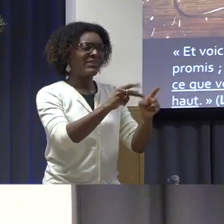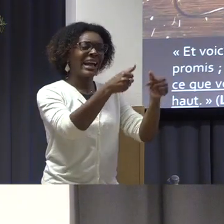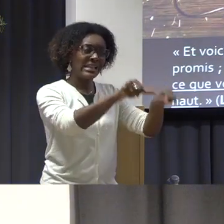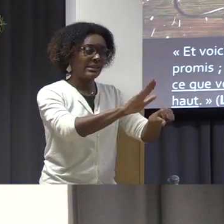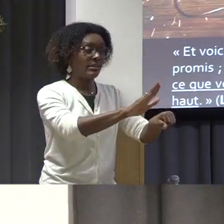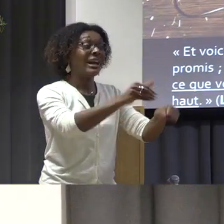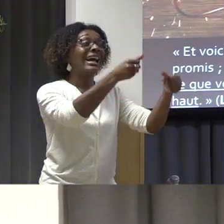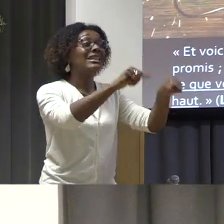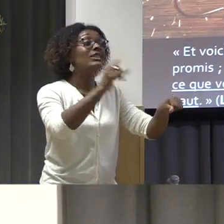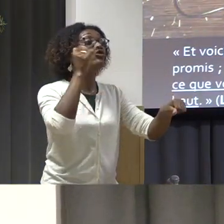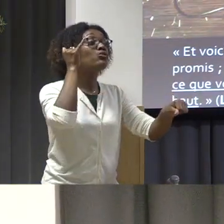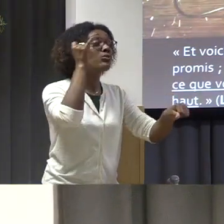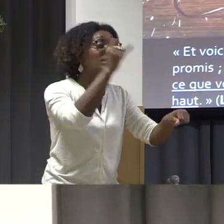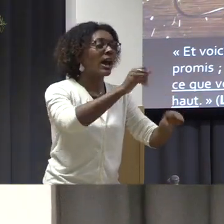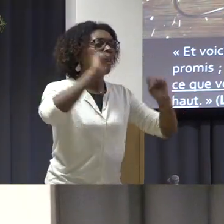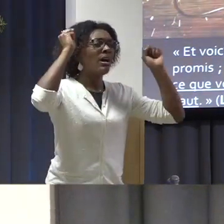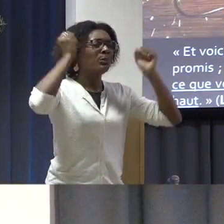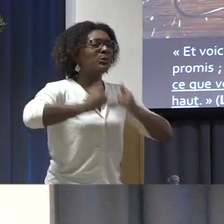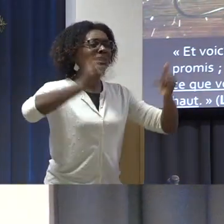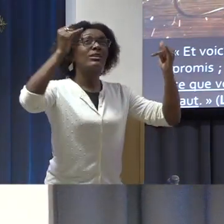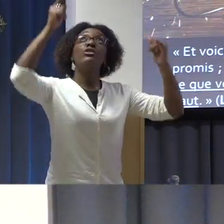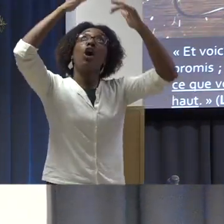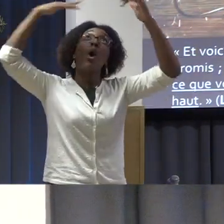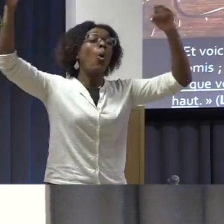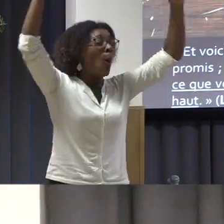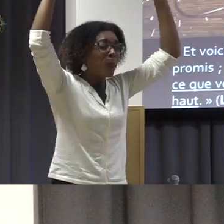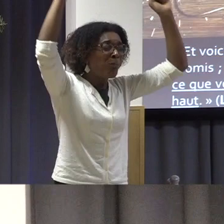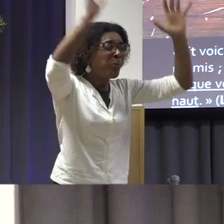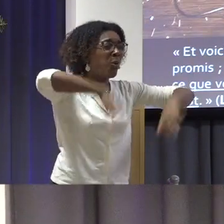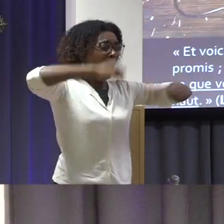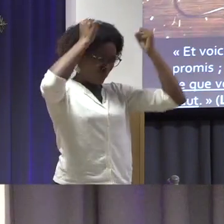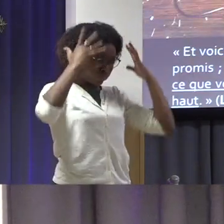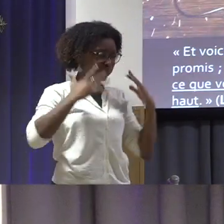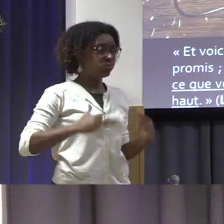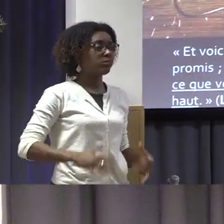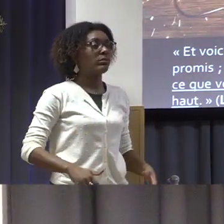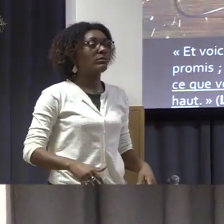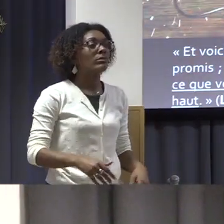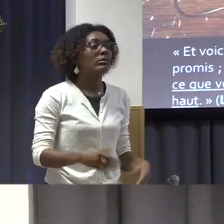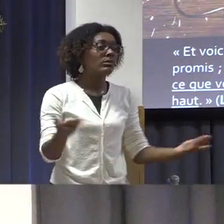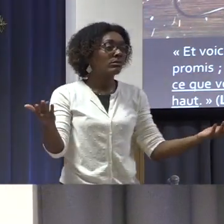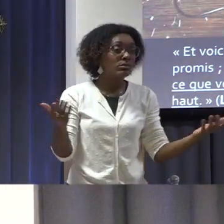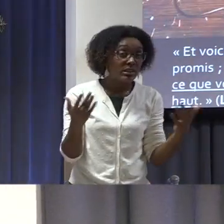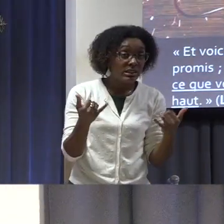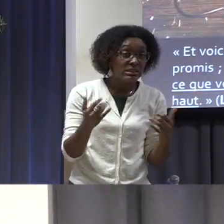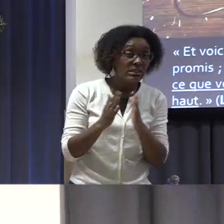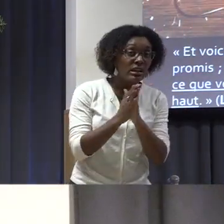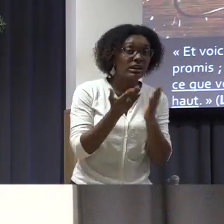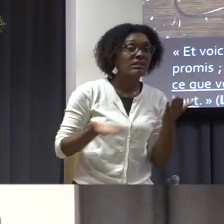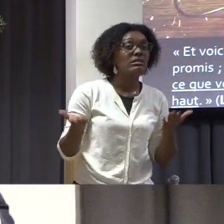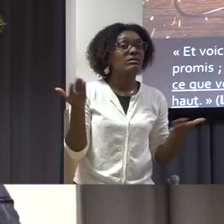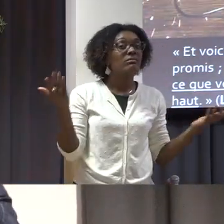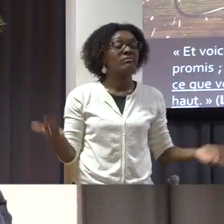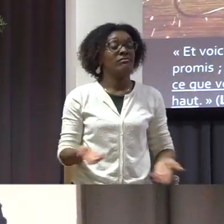soyez revêtu de la puissance d'en haut si seulement nos églises si seulement nos vies les gens étaient